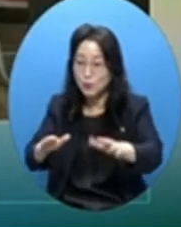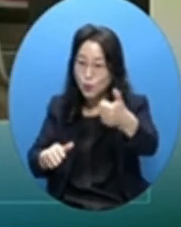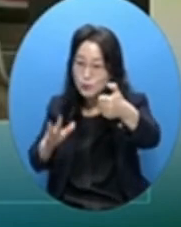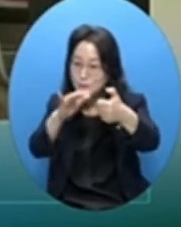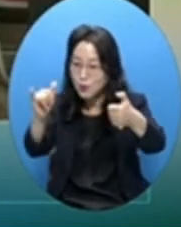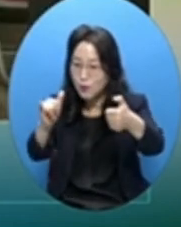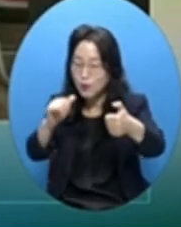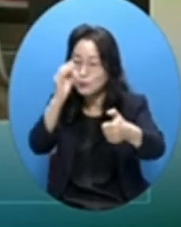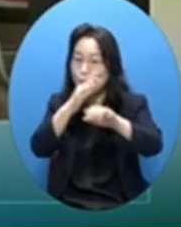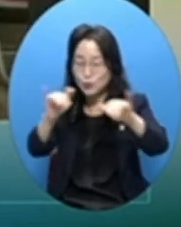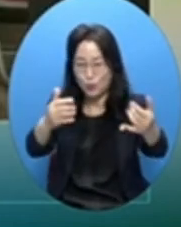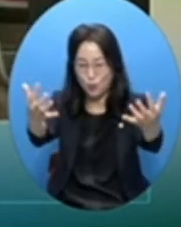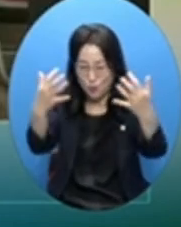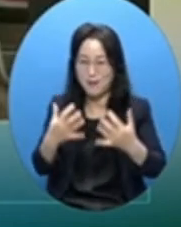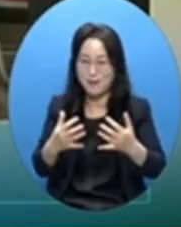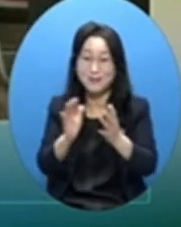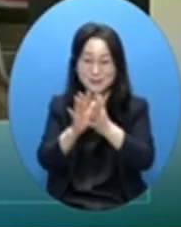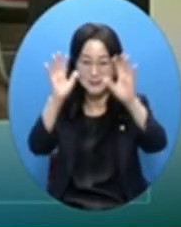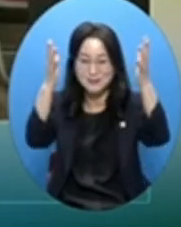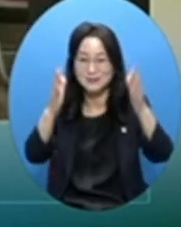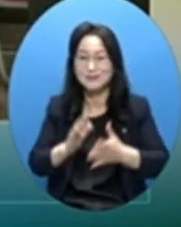이거 있다고합니다 할렐루야